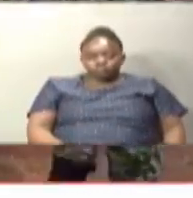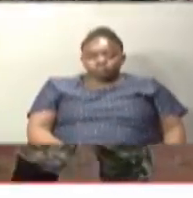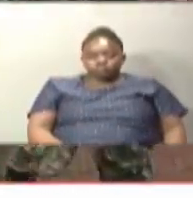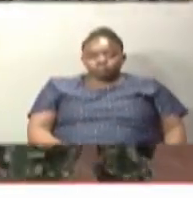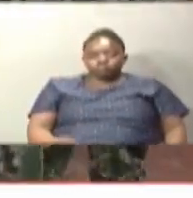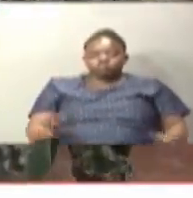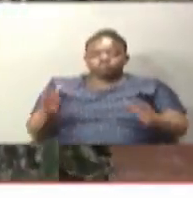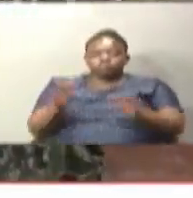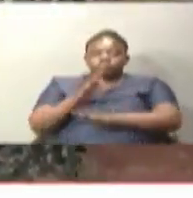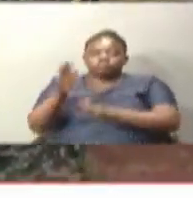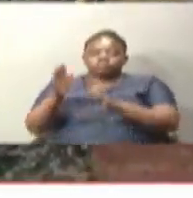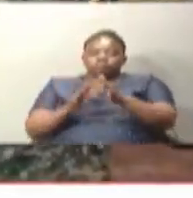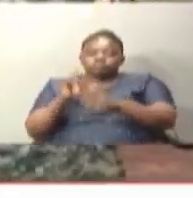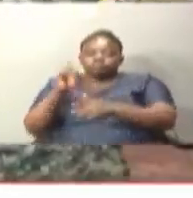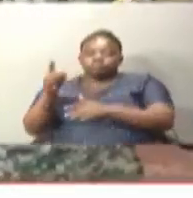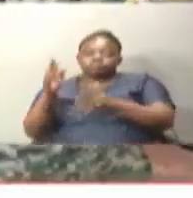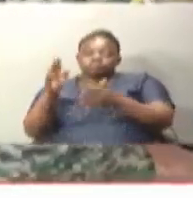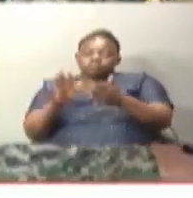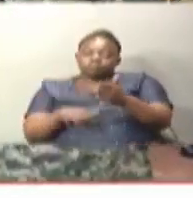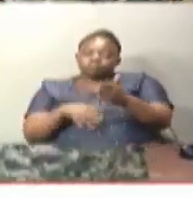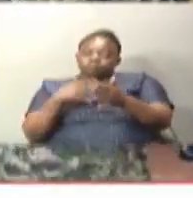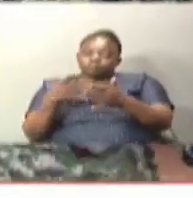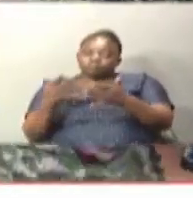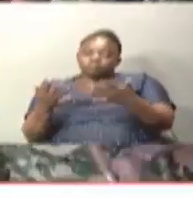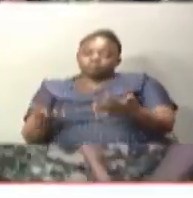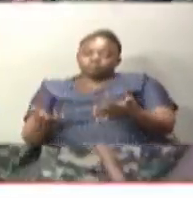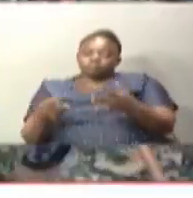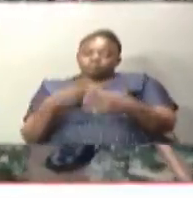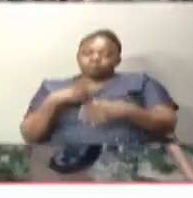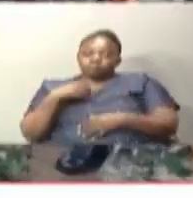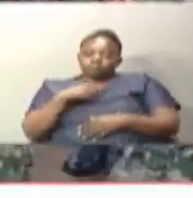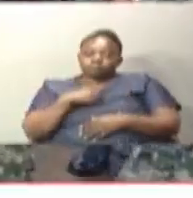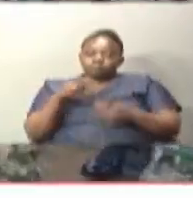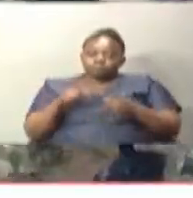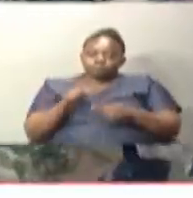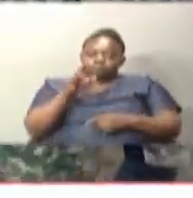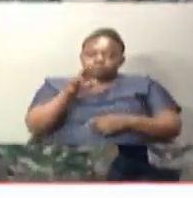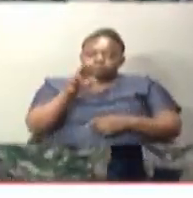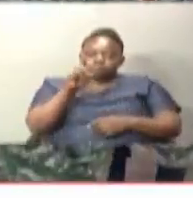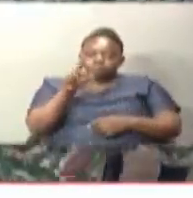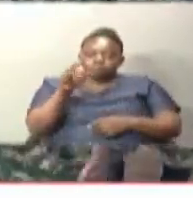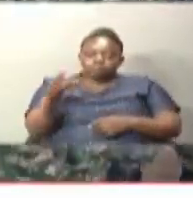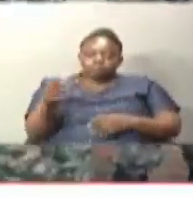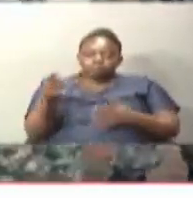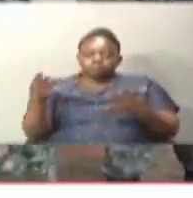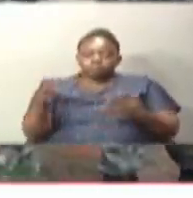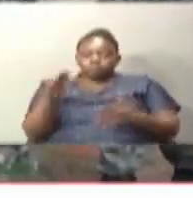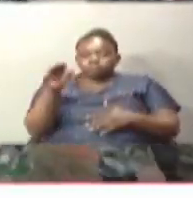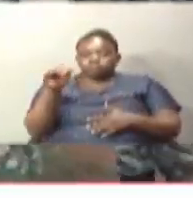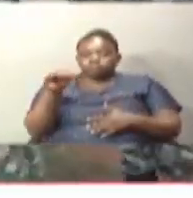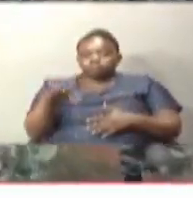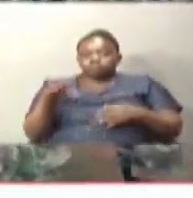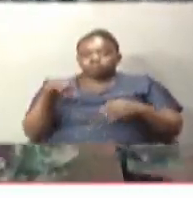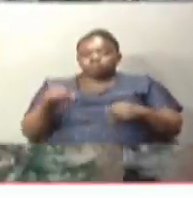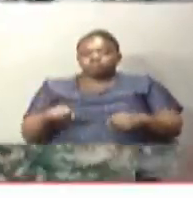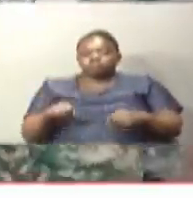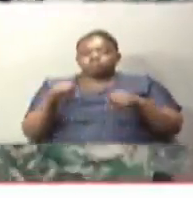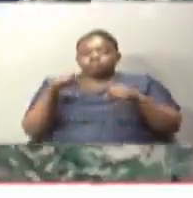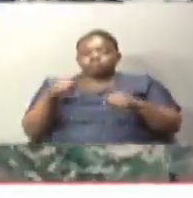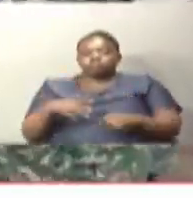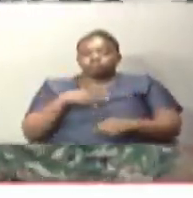Nga tebannalongoosa basoose kuyimba nnyimba ez'ekinnamagye era RDC w'e Kasangati Frank Chaze y'abadde omugenyi